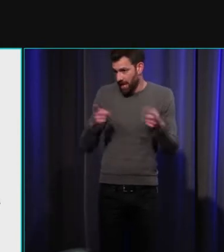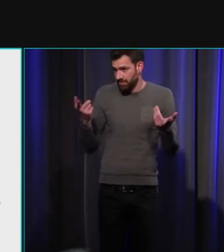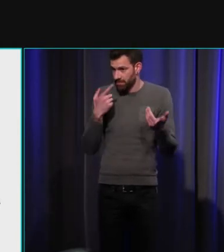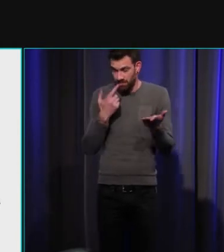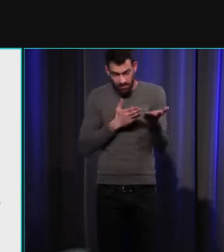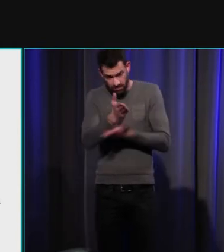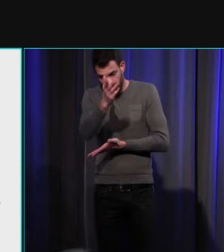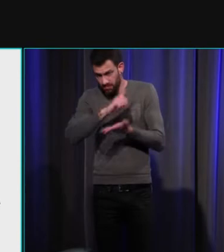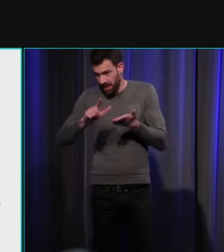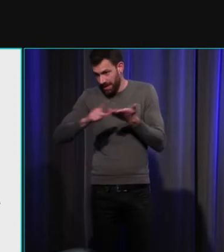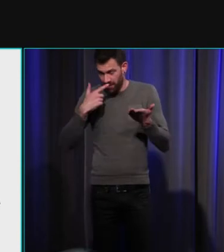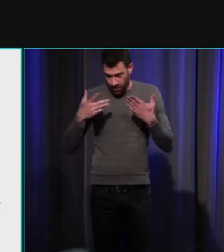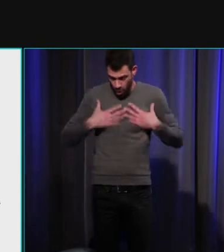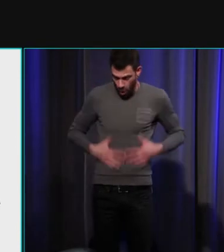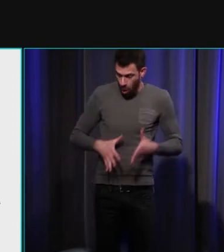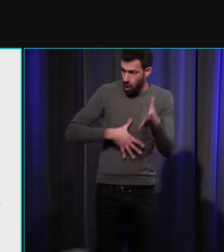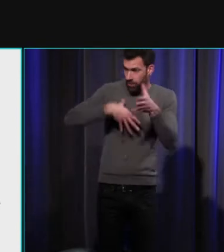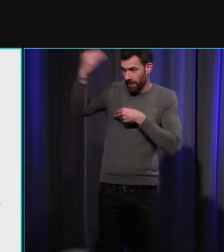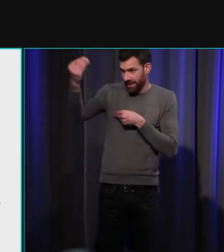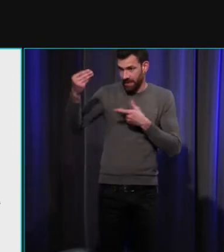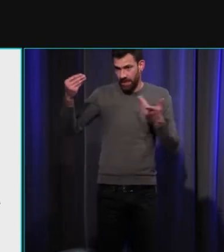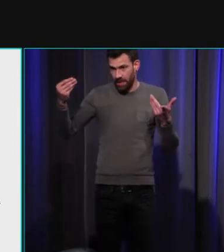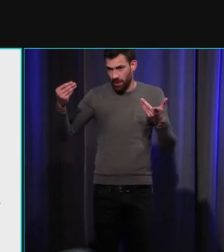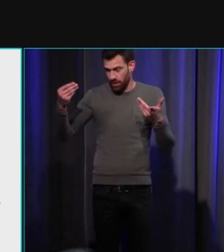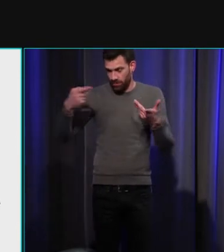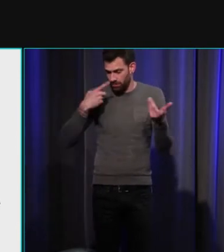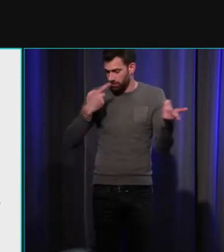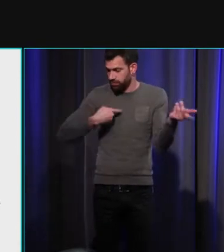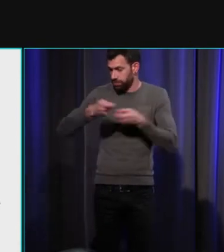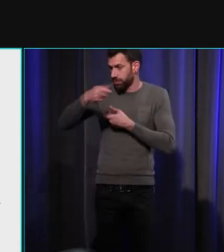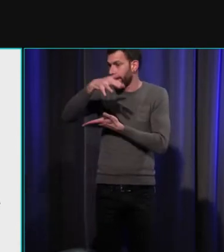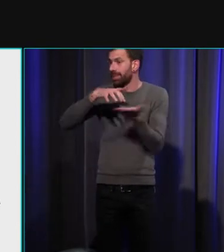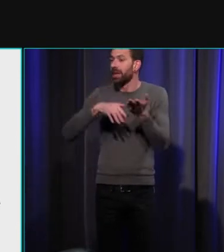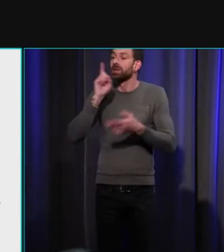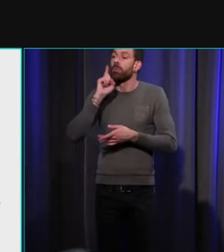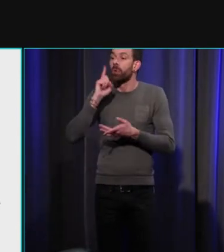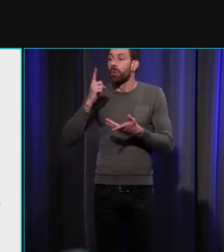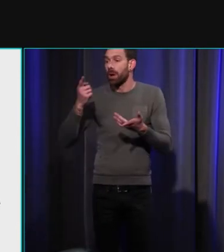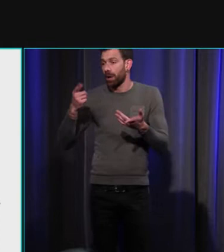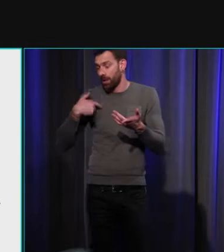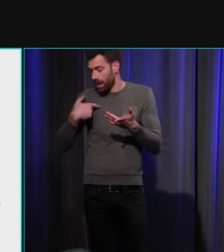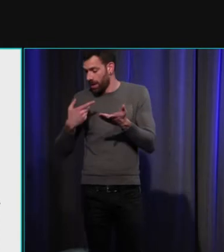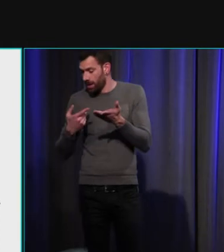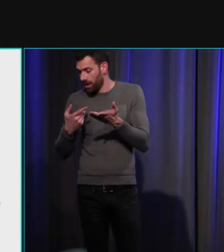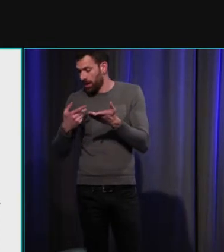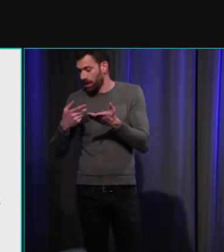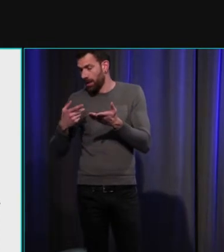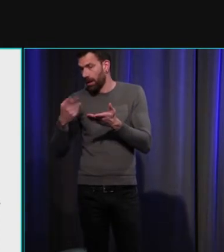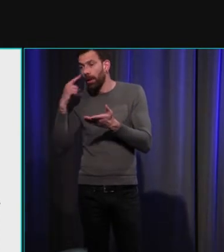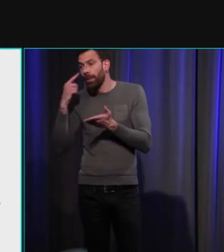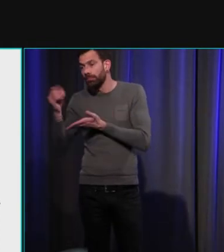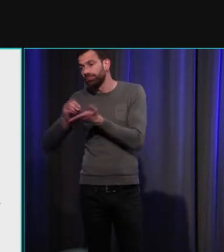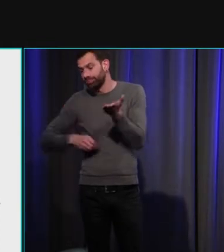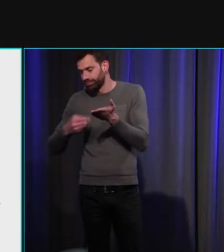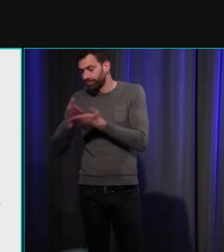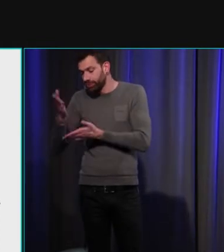l'extérieur du corps ne convient pas c'est verser à puisqu'un exégèse vous avez les quatre sens de l'écriture je vais pas développer ça mais en